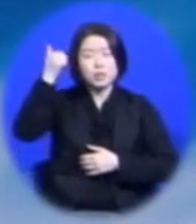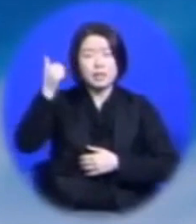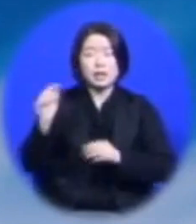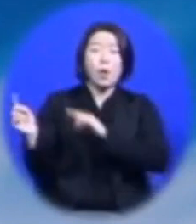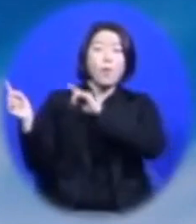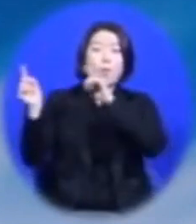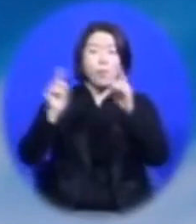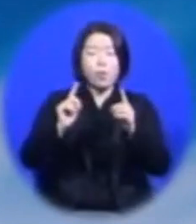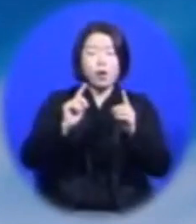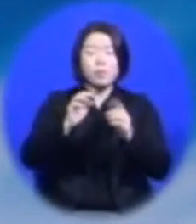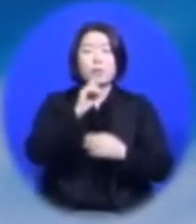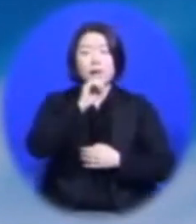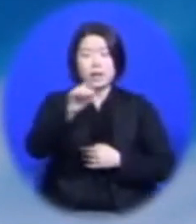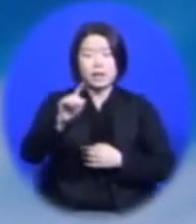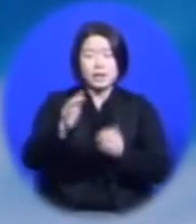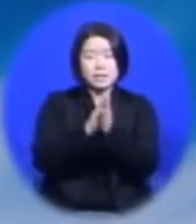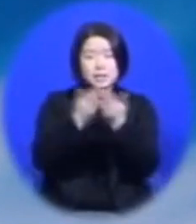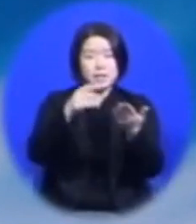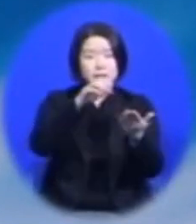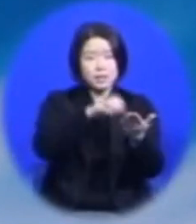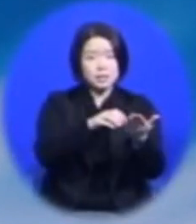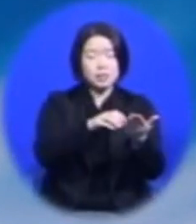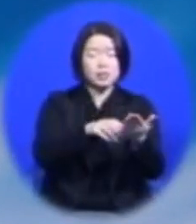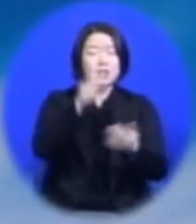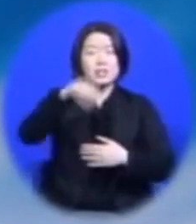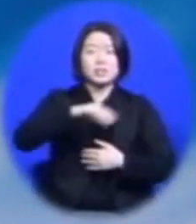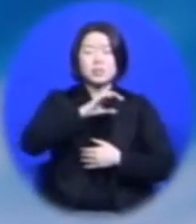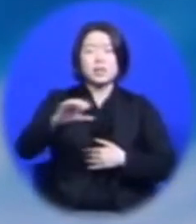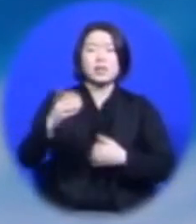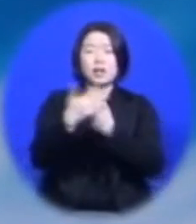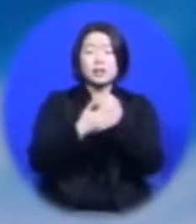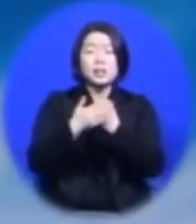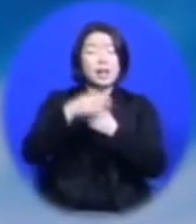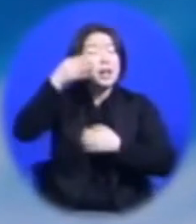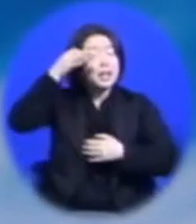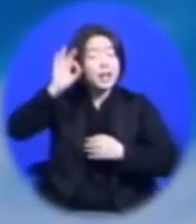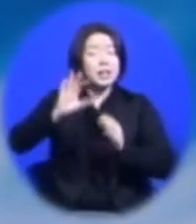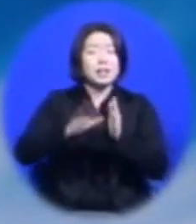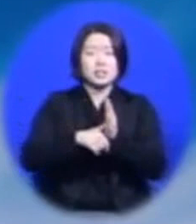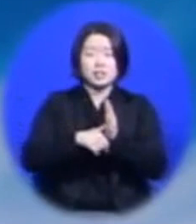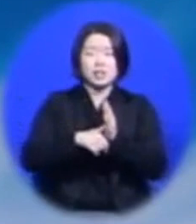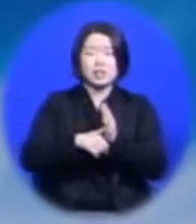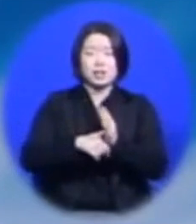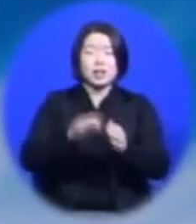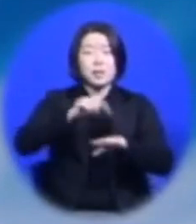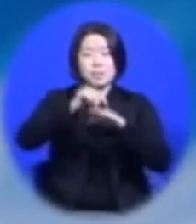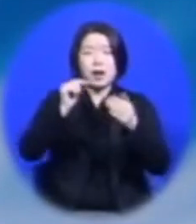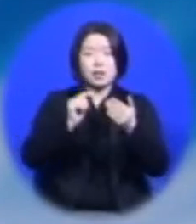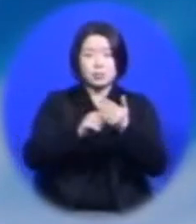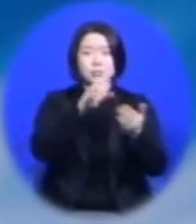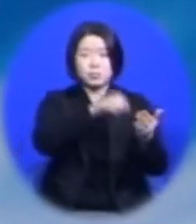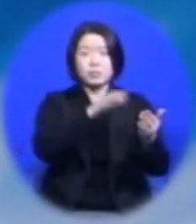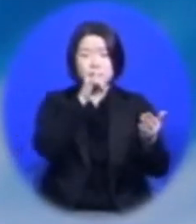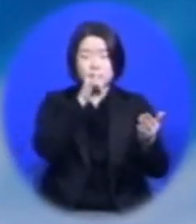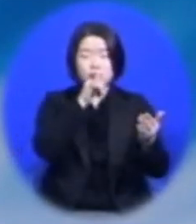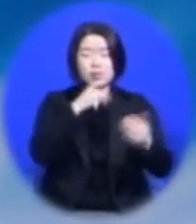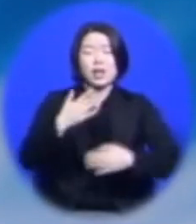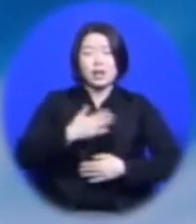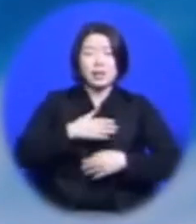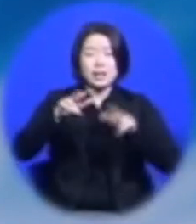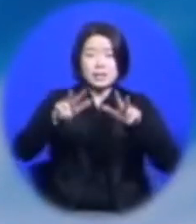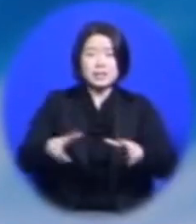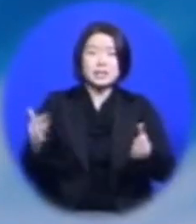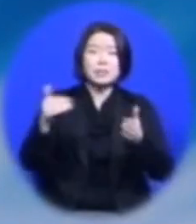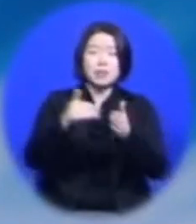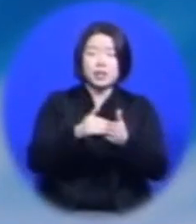회복하라라고 하는 책에서 그가 십자가의 이 은혜를 깨달았을 때의 심정을 이렇게 이야기를 했습니다. 나는